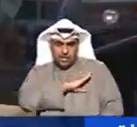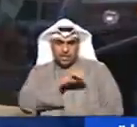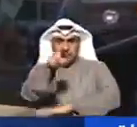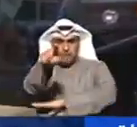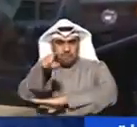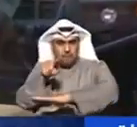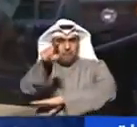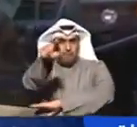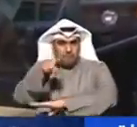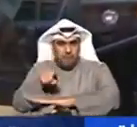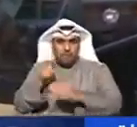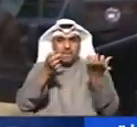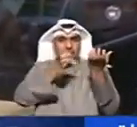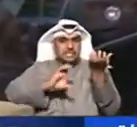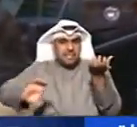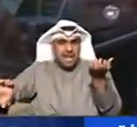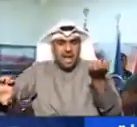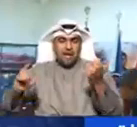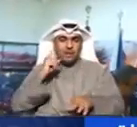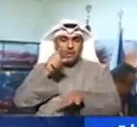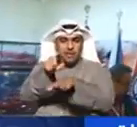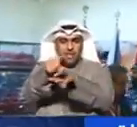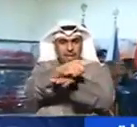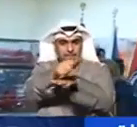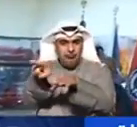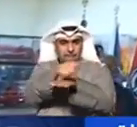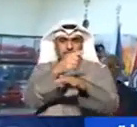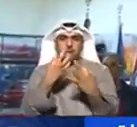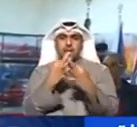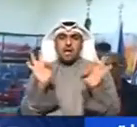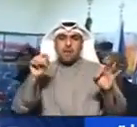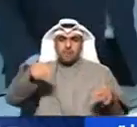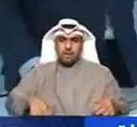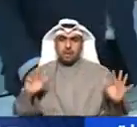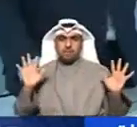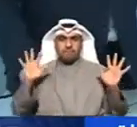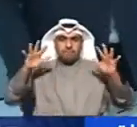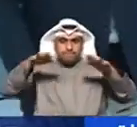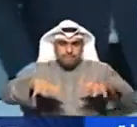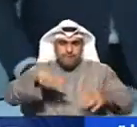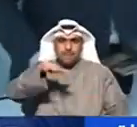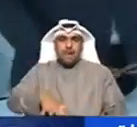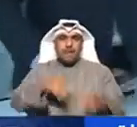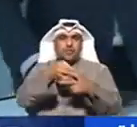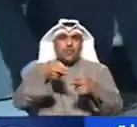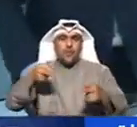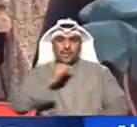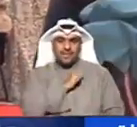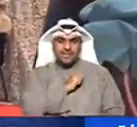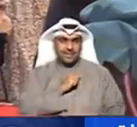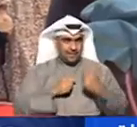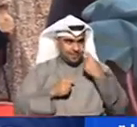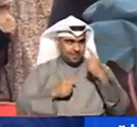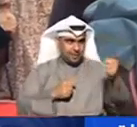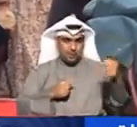و212 شركة عالمية رائدة في مجال الدفاع والتسليح. المعرض يقدم